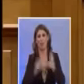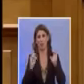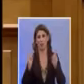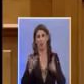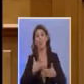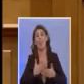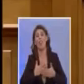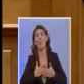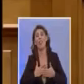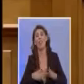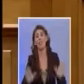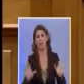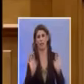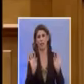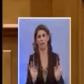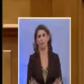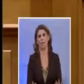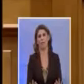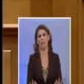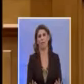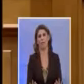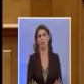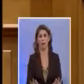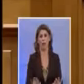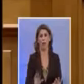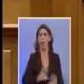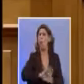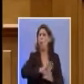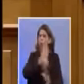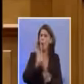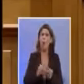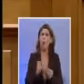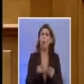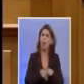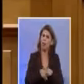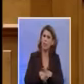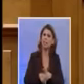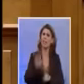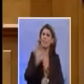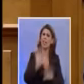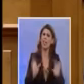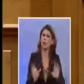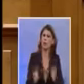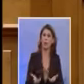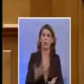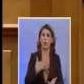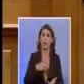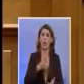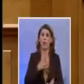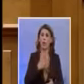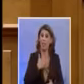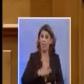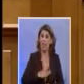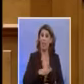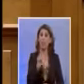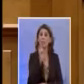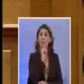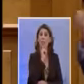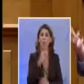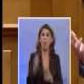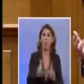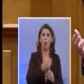θέλετε να ρυθμιστεί το ραδιοτηλεοπτικό σύστημα στον τόπο. Διότι θέλετε να κρατάτε τους δημοσιογράφους ομήρους